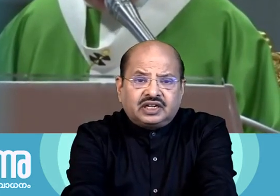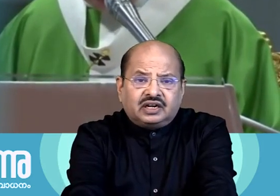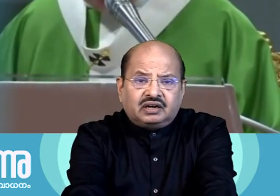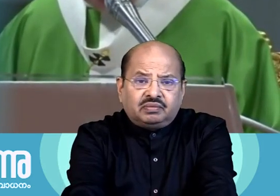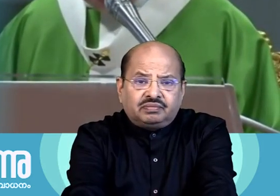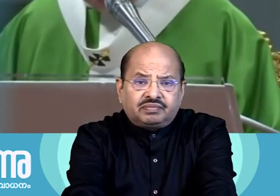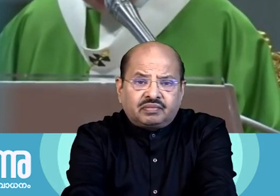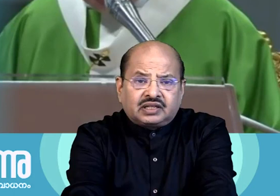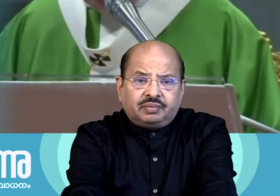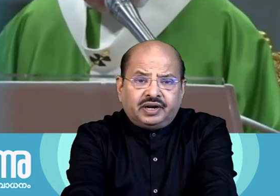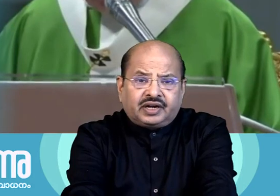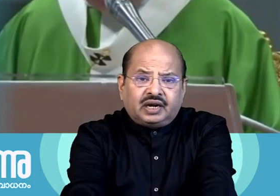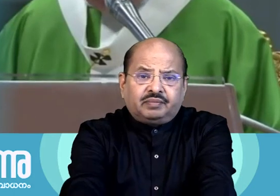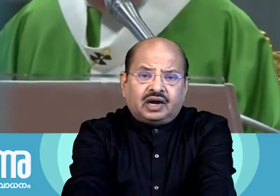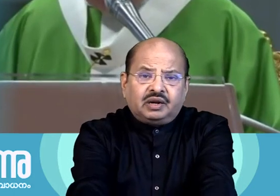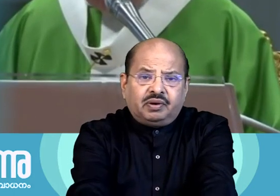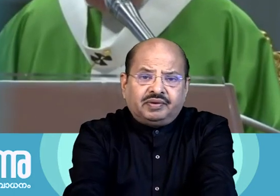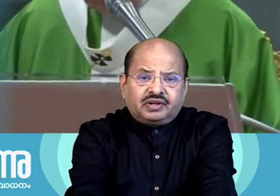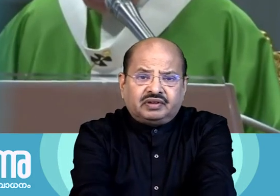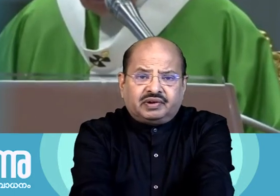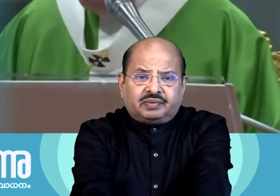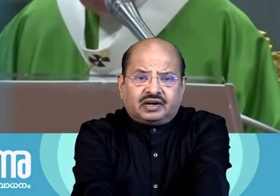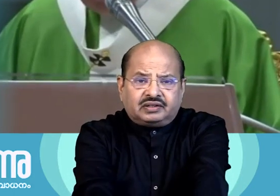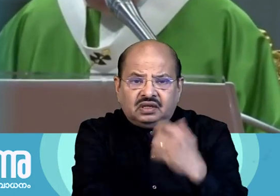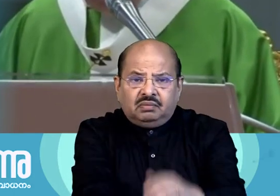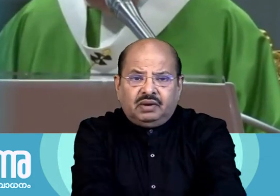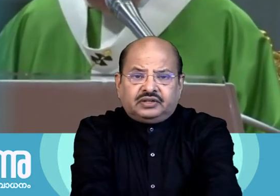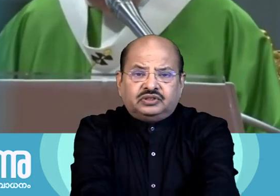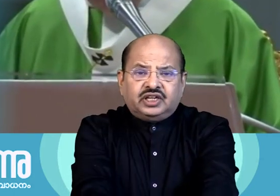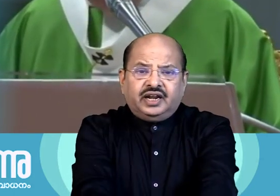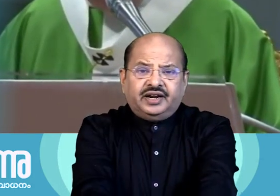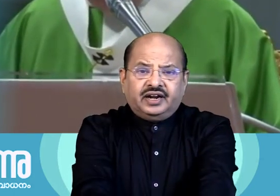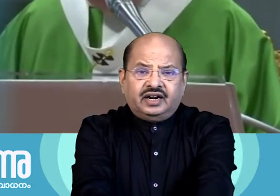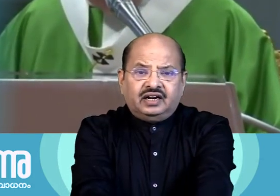അവൈലിംഗങ്ങളായ യുവജനങ്ങളും മതപീഡനം അനുഭവിക്കുന്നവരുമാണ്.